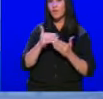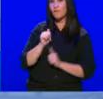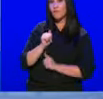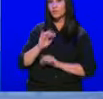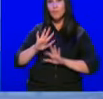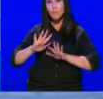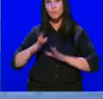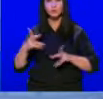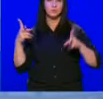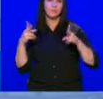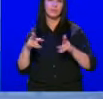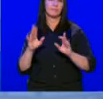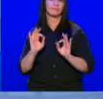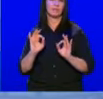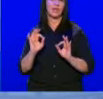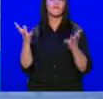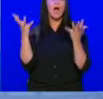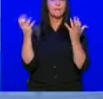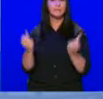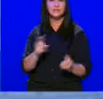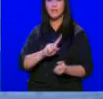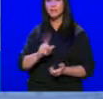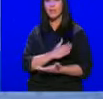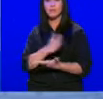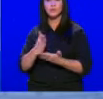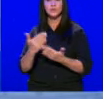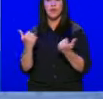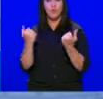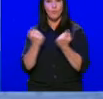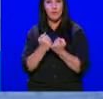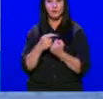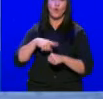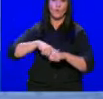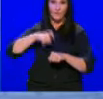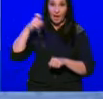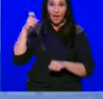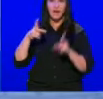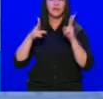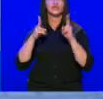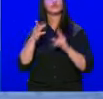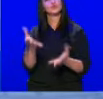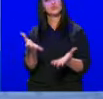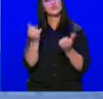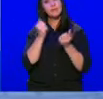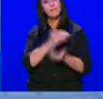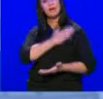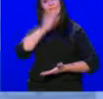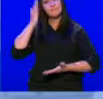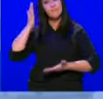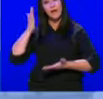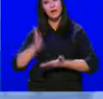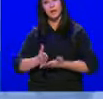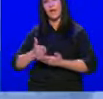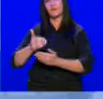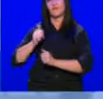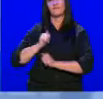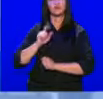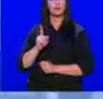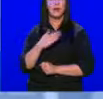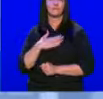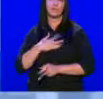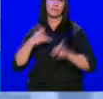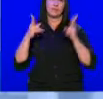ще прекрати такъв тип амбиции. И не на последно място, да, решението ще се вземе накрая в НАТО. Трябва